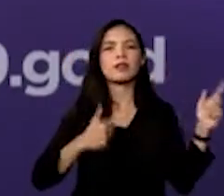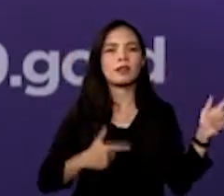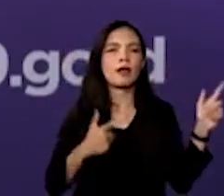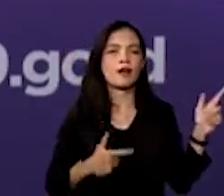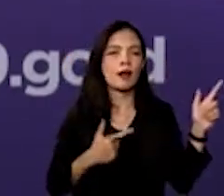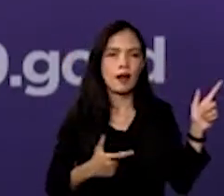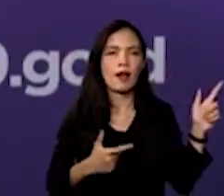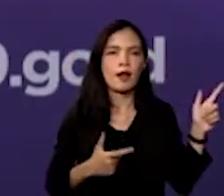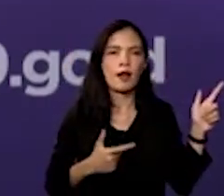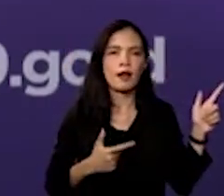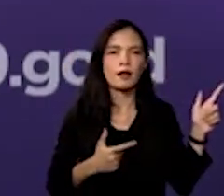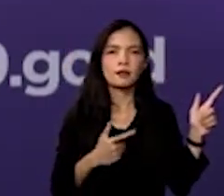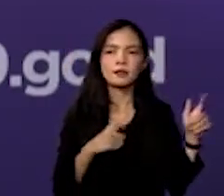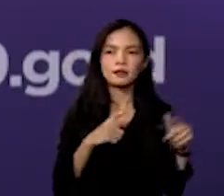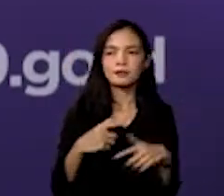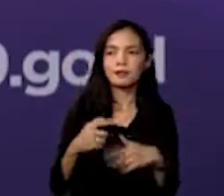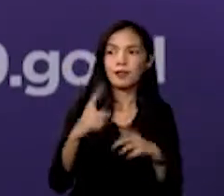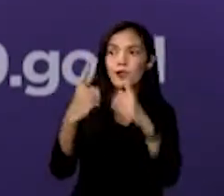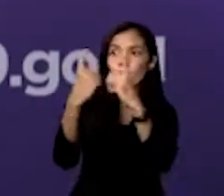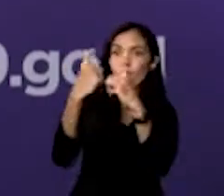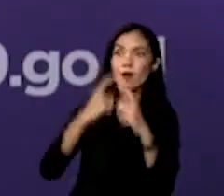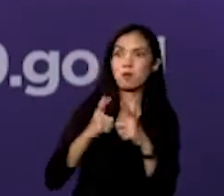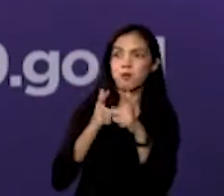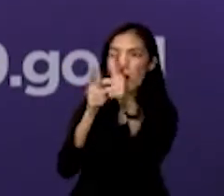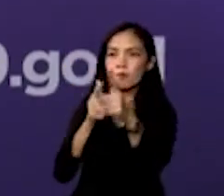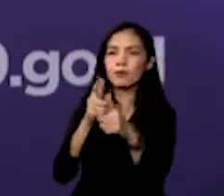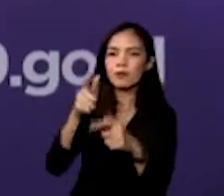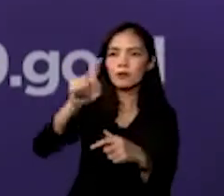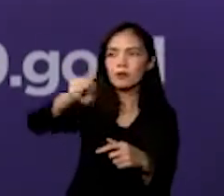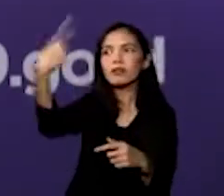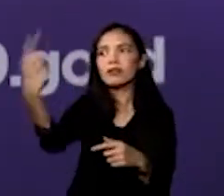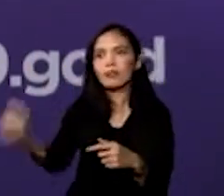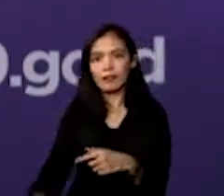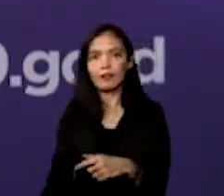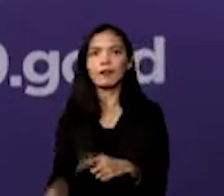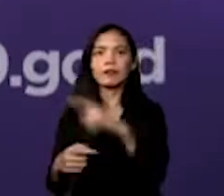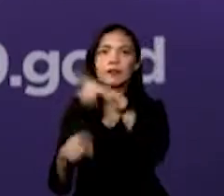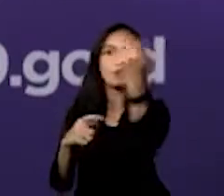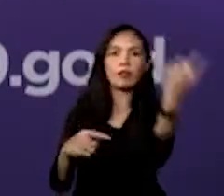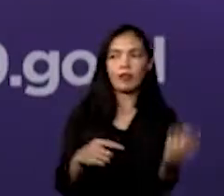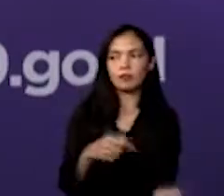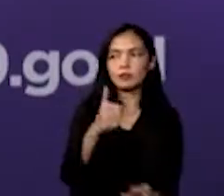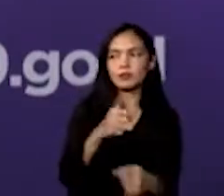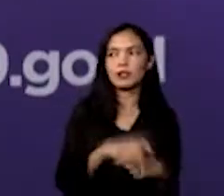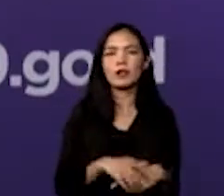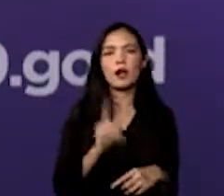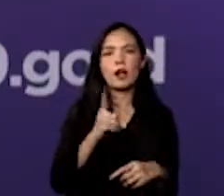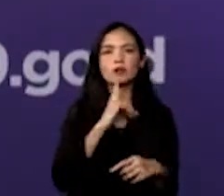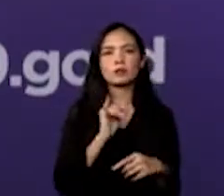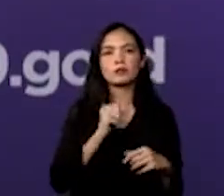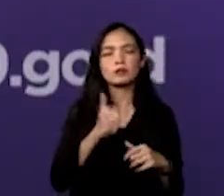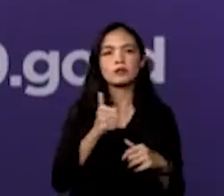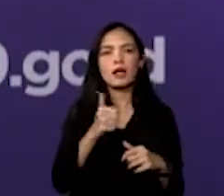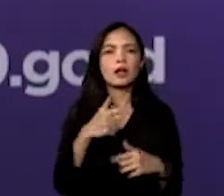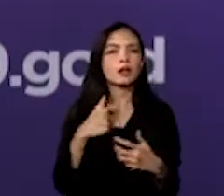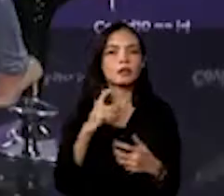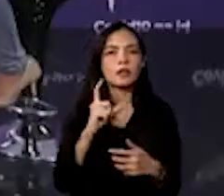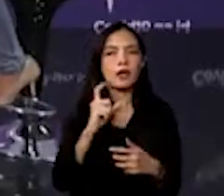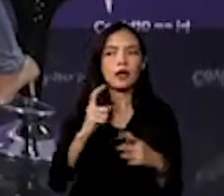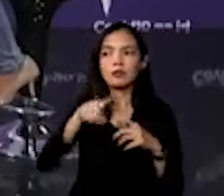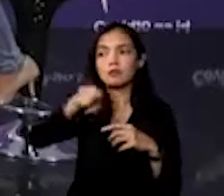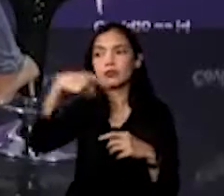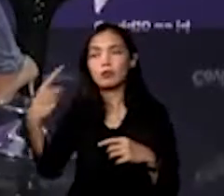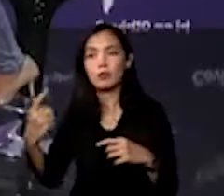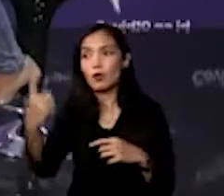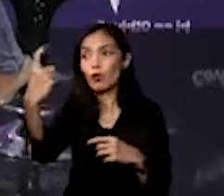buat hantem dia nah bagaimana supaya dia tahannya atau tentara ini banyak ya bergerak olahraga artinya walaupun kondisi work